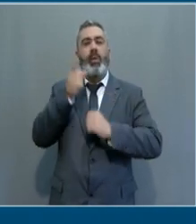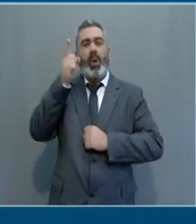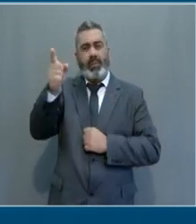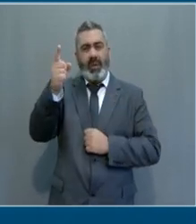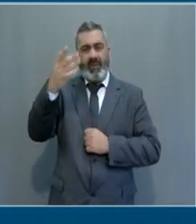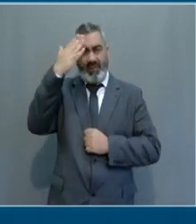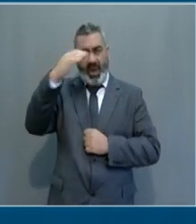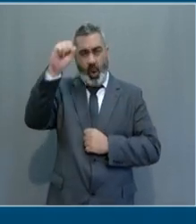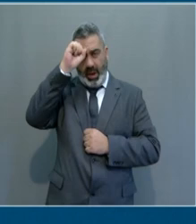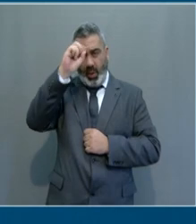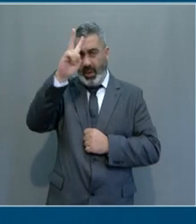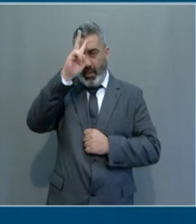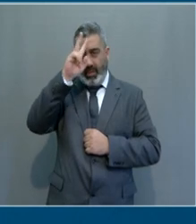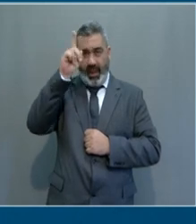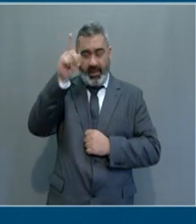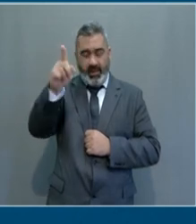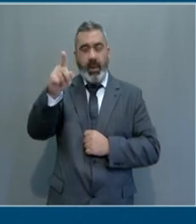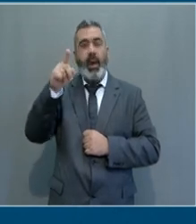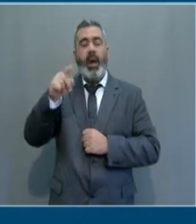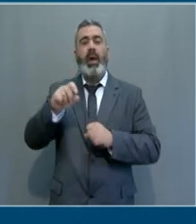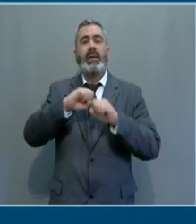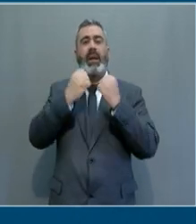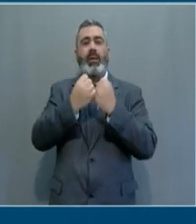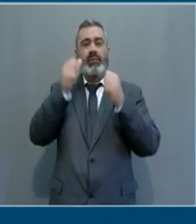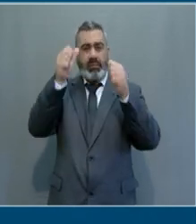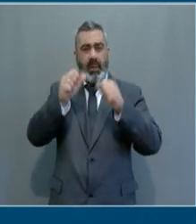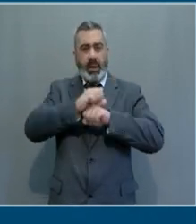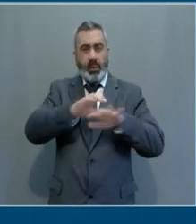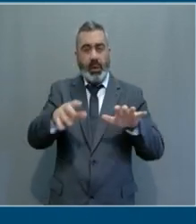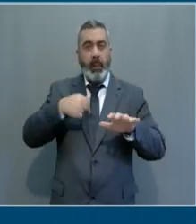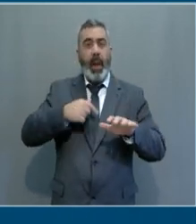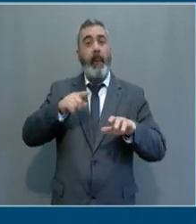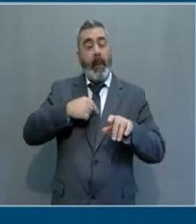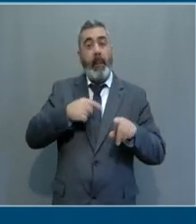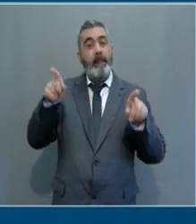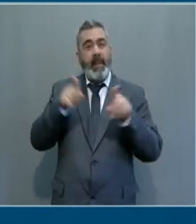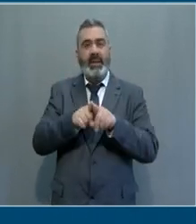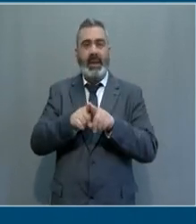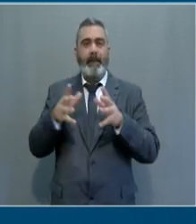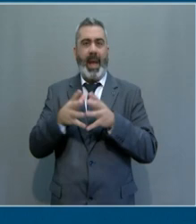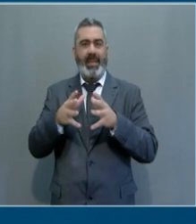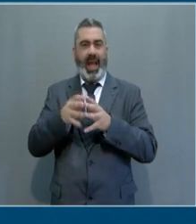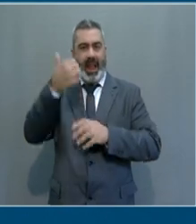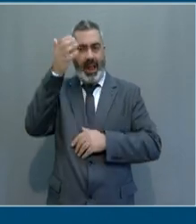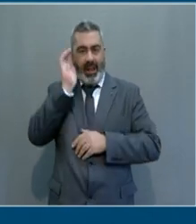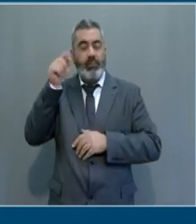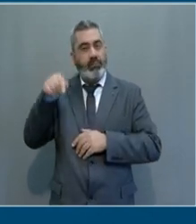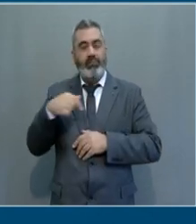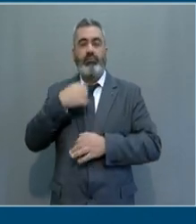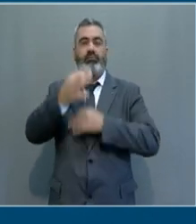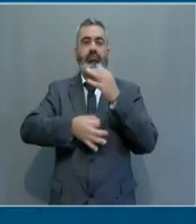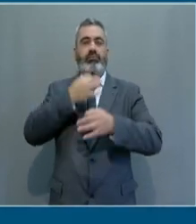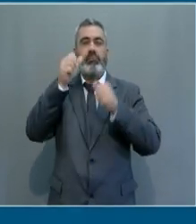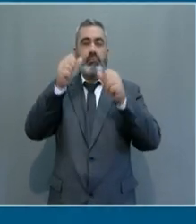Βερολίνο, μαζί με την τότε καγκελάριο κυρία Μέρκελ, την πρόθεσή μας να φτιάξουμε αυτό